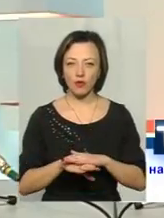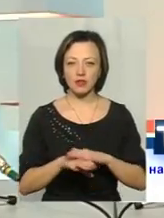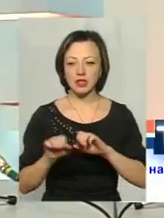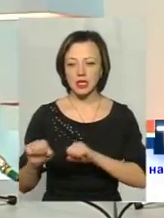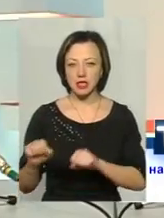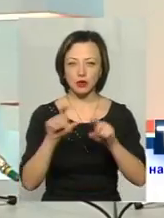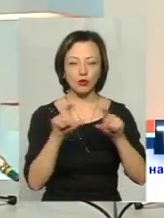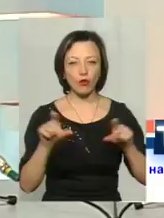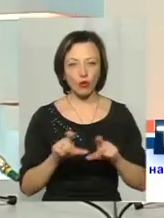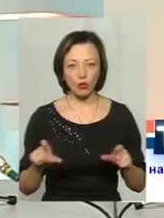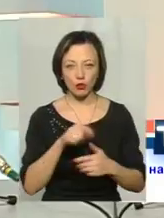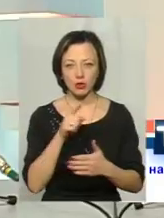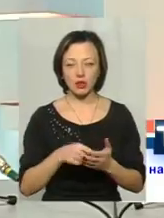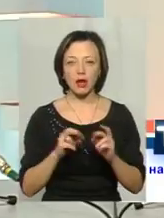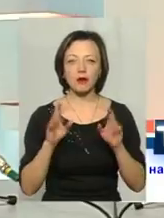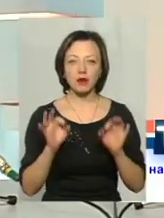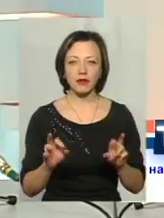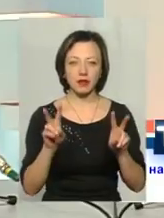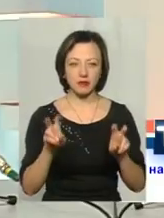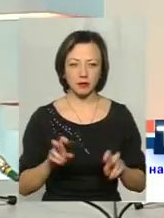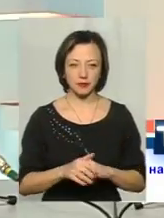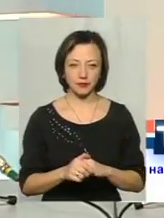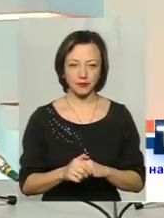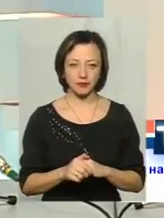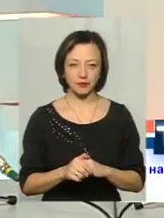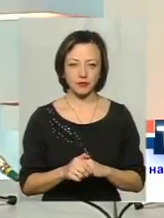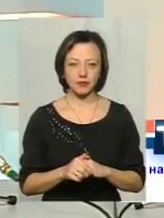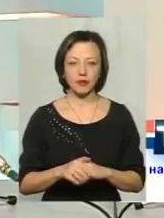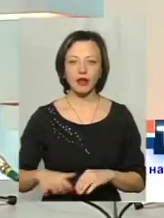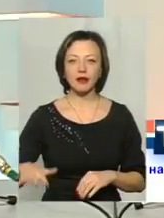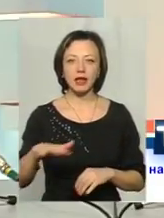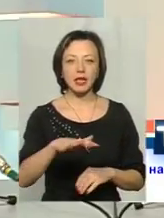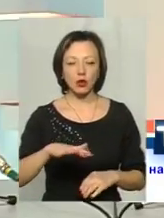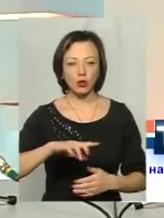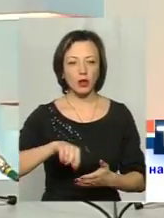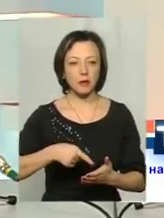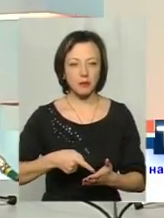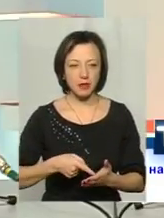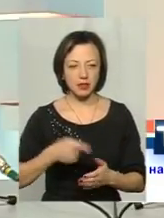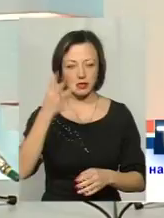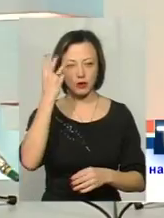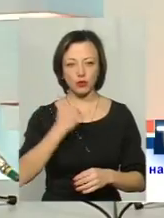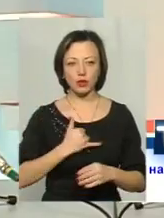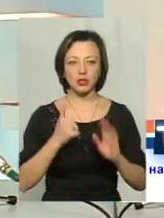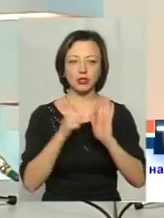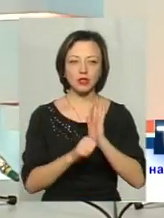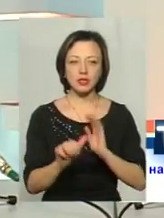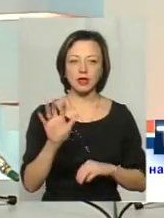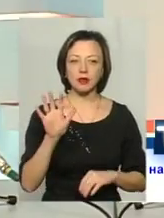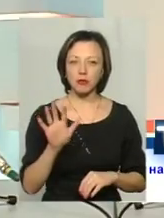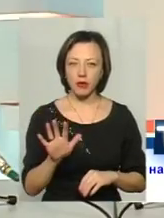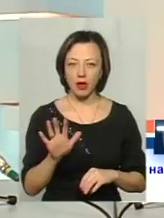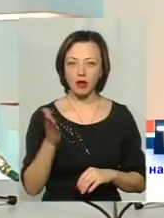захисних споруд, як їх правильно назвати, ну, на території міста в нас